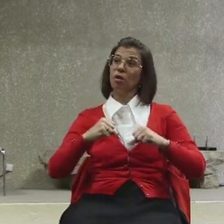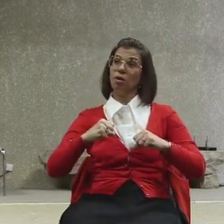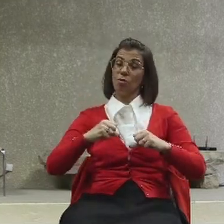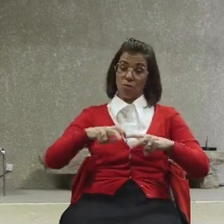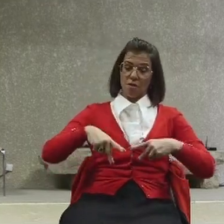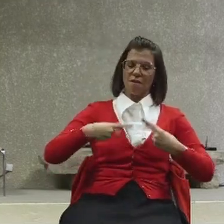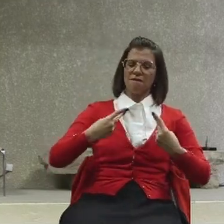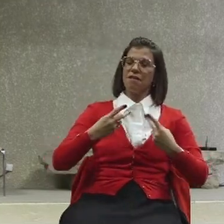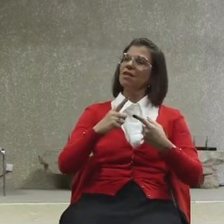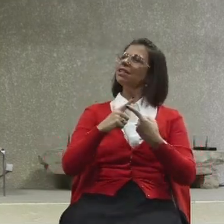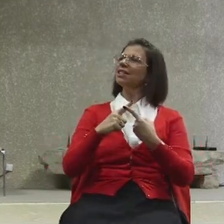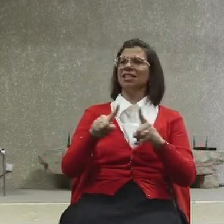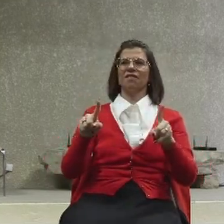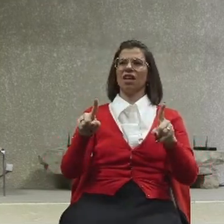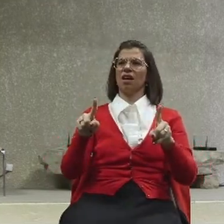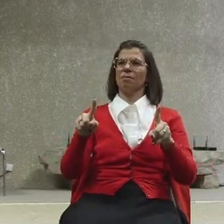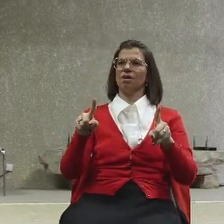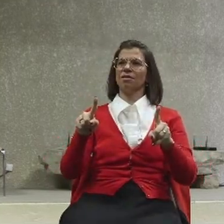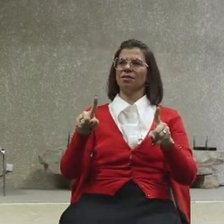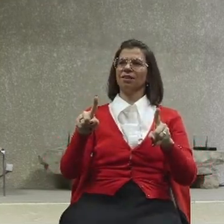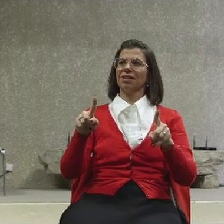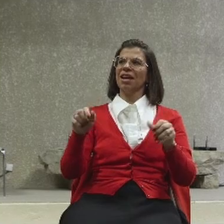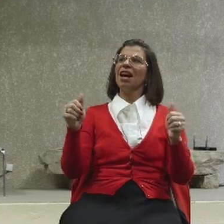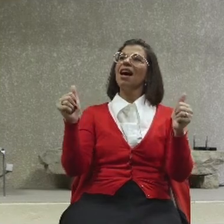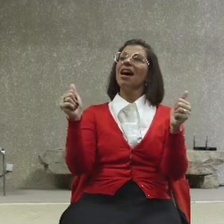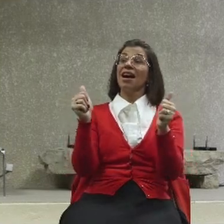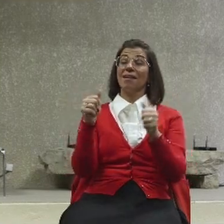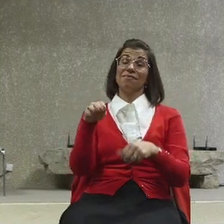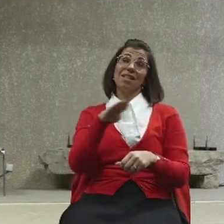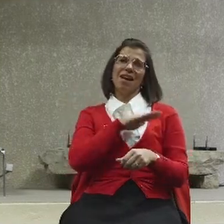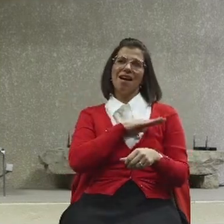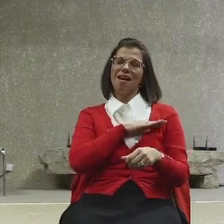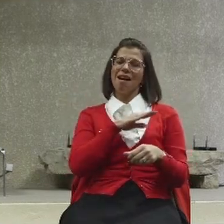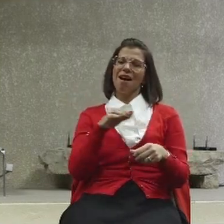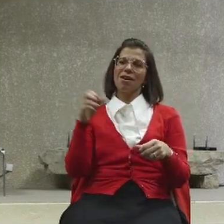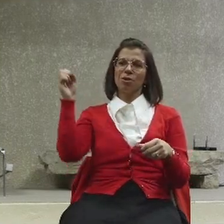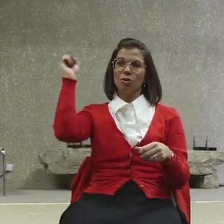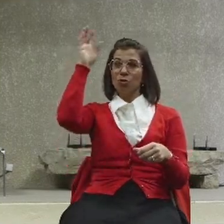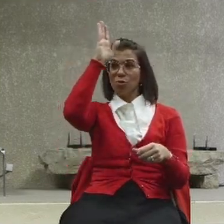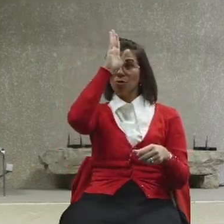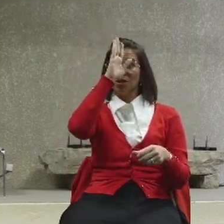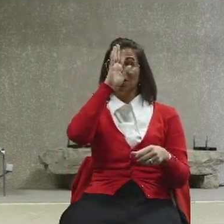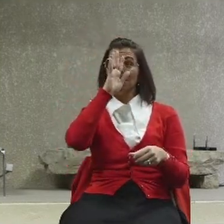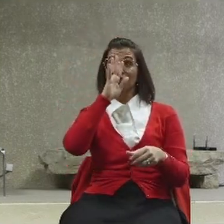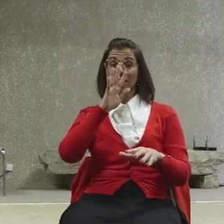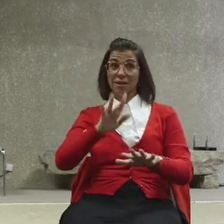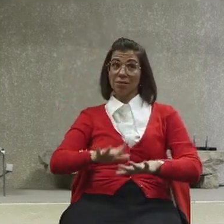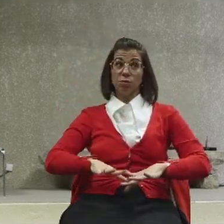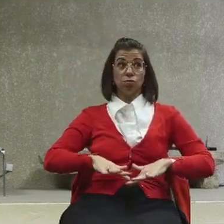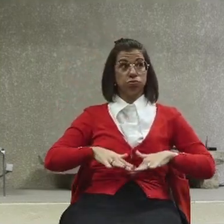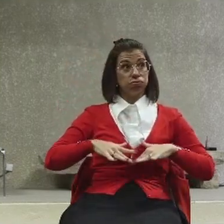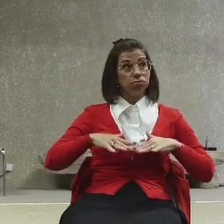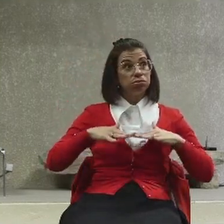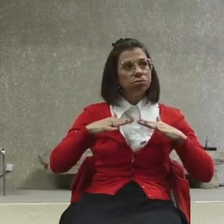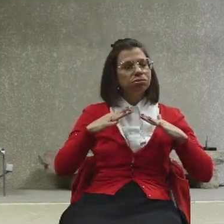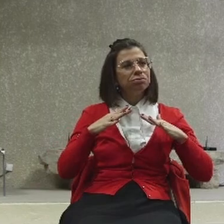sait, mais on lutte avec ces choses. Mais la Bible dit que celui qui est né de Dieu, il est une nouvelle